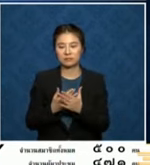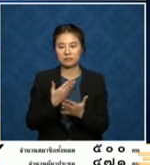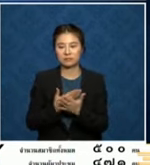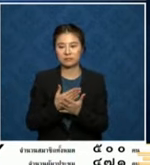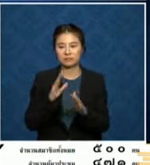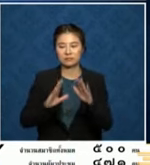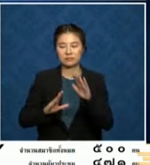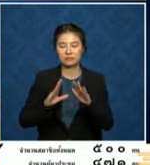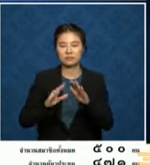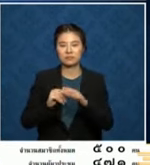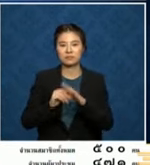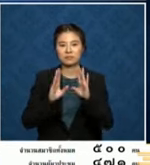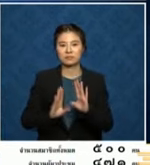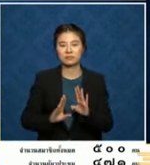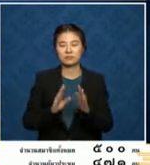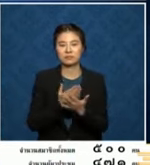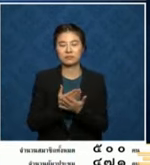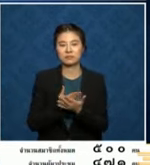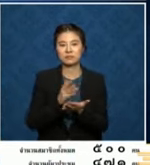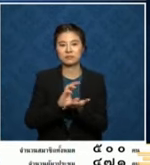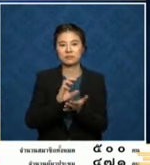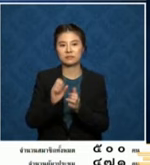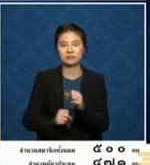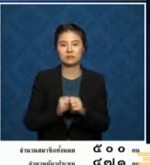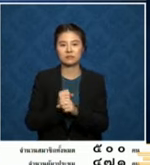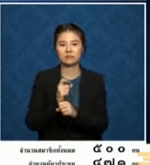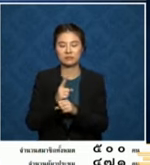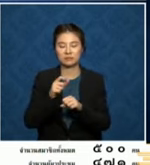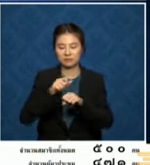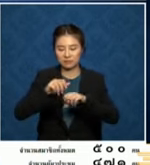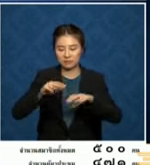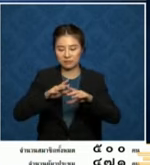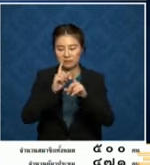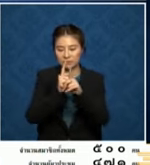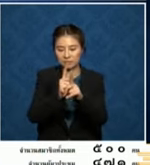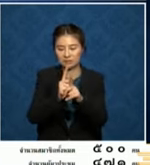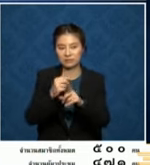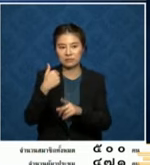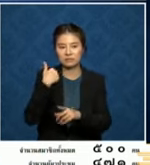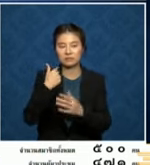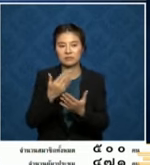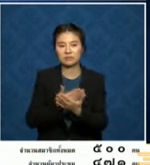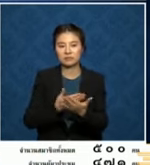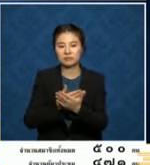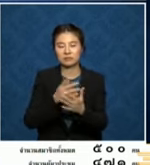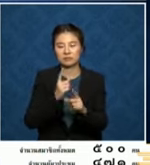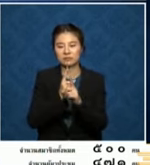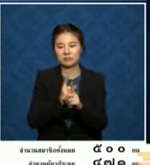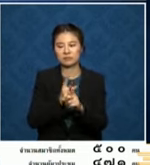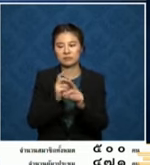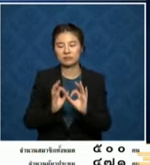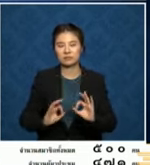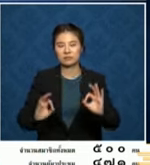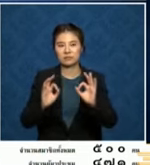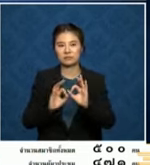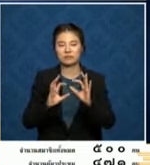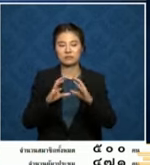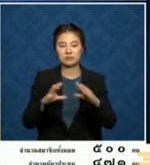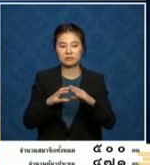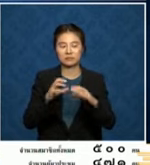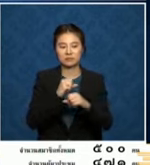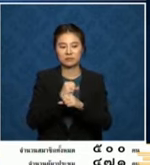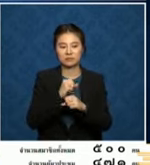ายจ่ายในลักษณะงบลงทุนปีเดียวตรงกับที่ประกาศเมื่อกี้นะฮะให้พิจารณาตามความจำเป็นและภารกิจของหน่วยรับง